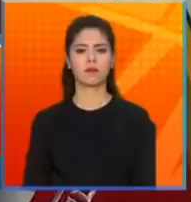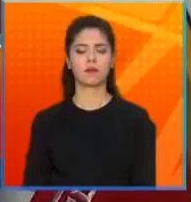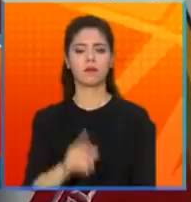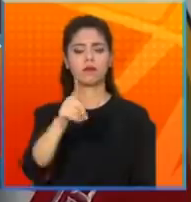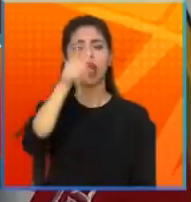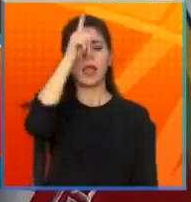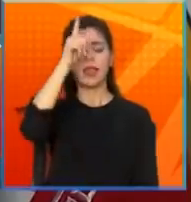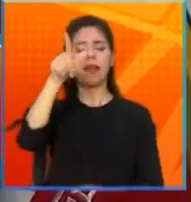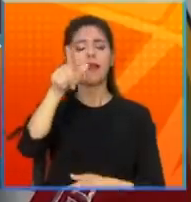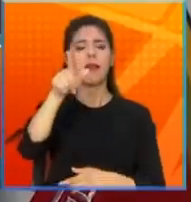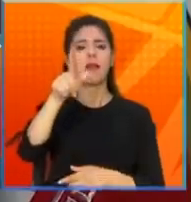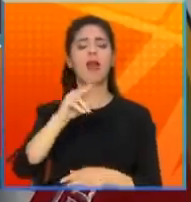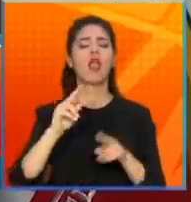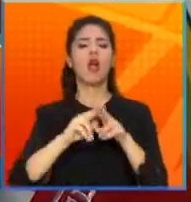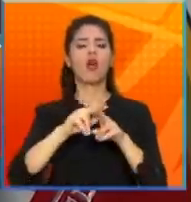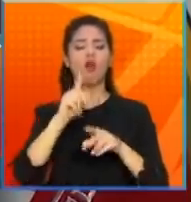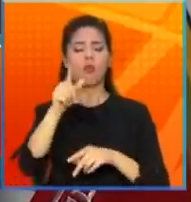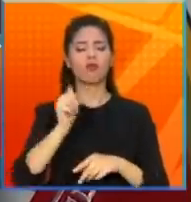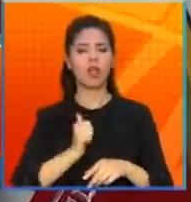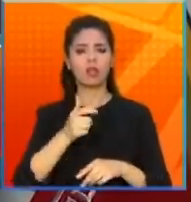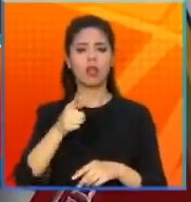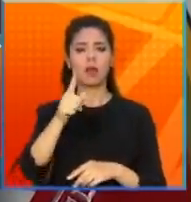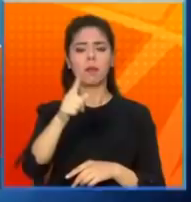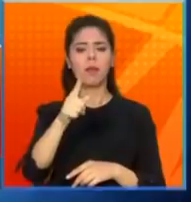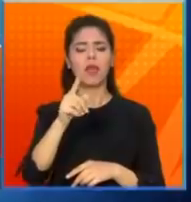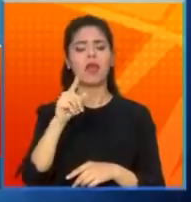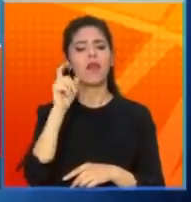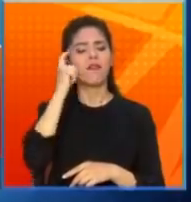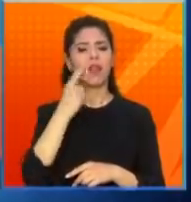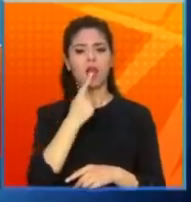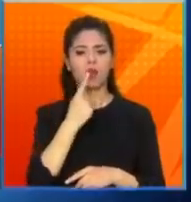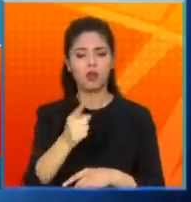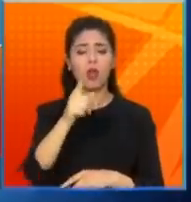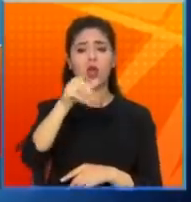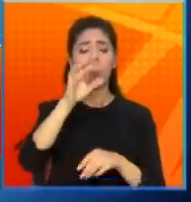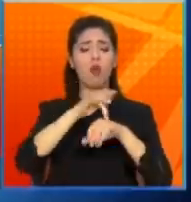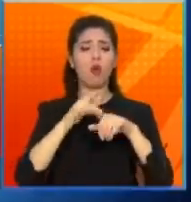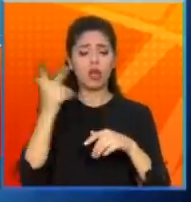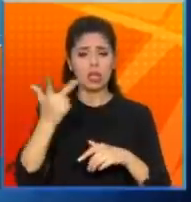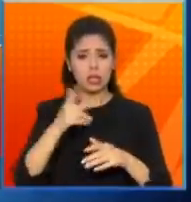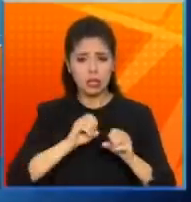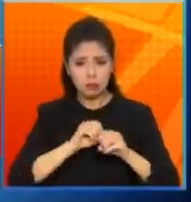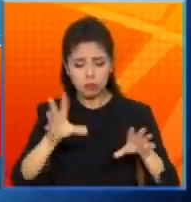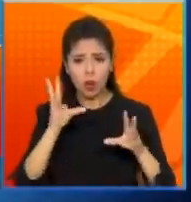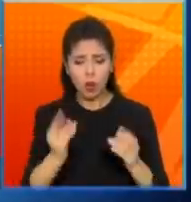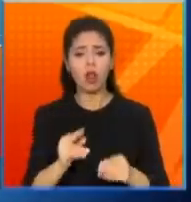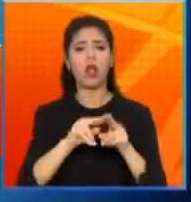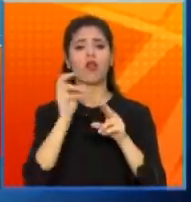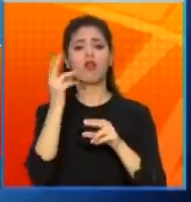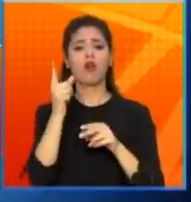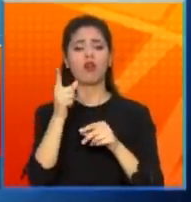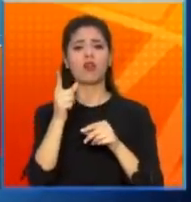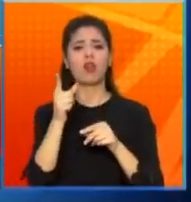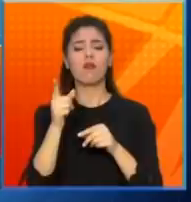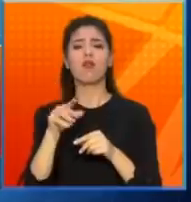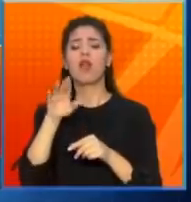İran Devrim Muhafızları Komutanı Hüseyin Selami ilginç bir iddia ortaya attı. Selami, ülkede hızla yayılan yeni tip koronavirüs salgınının